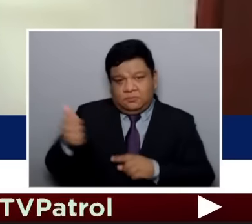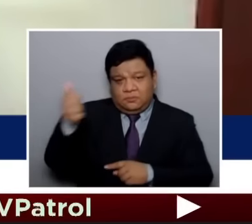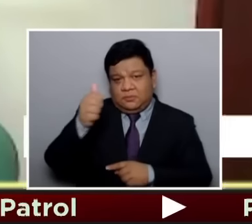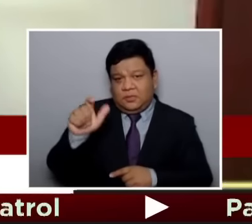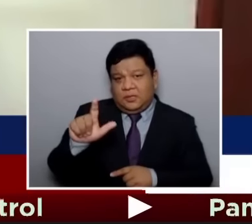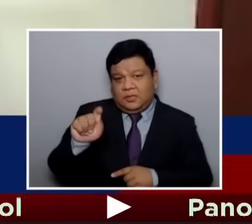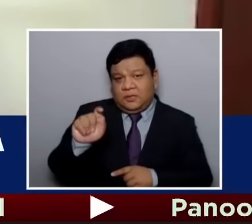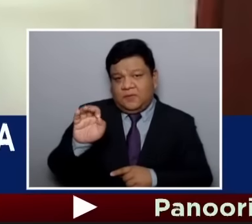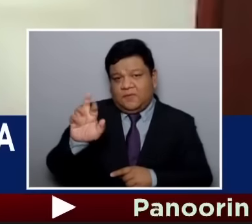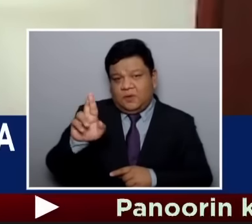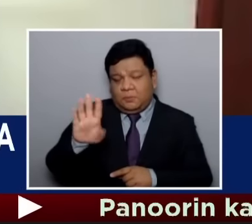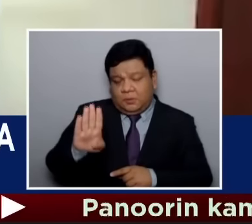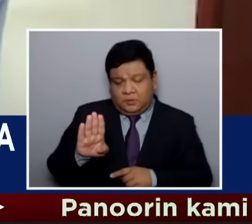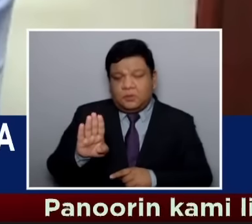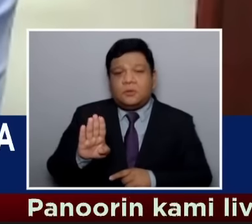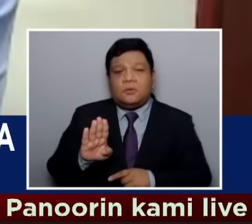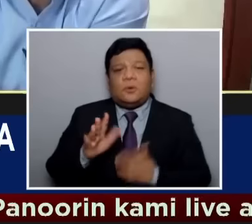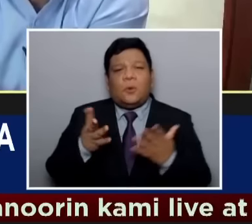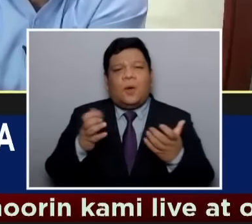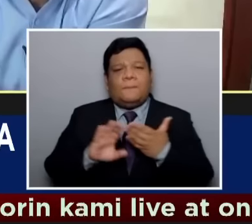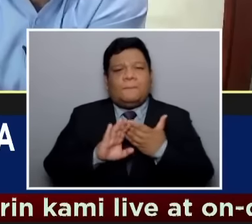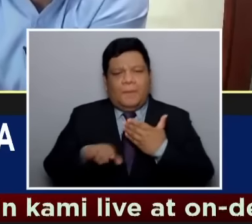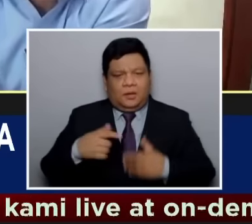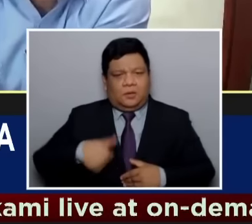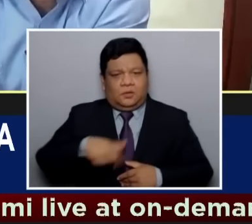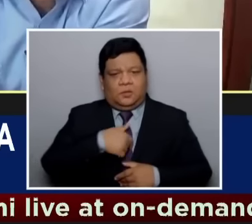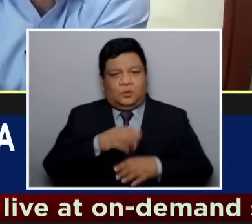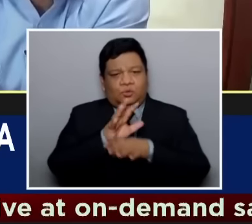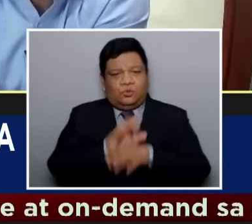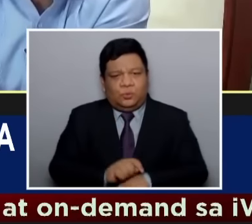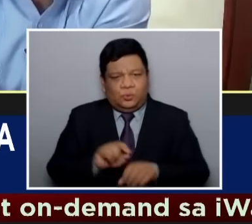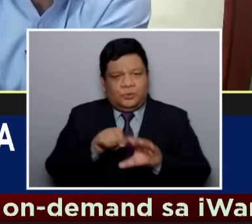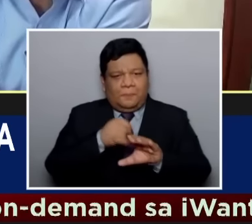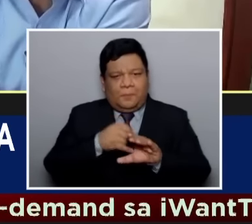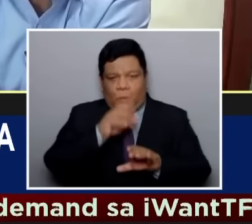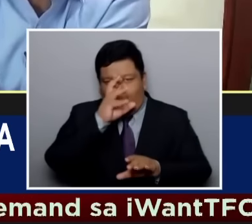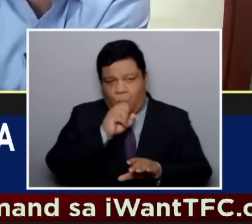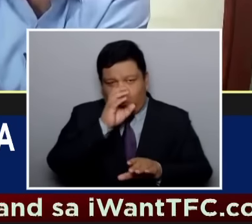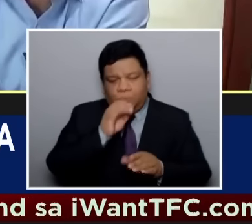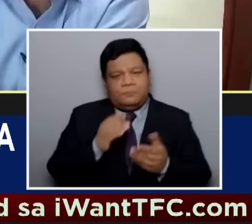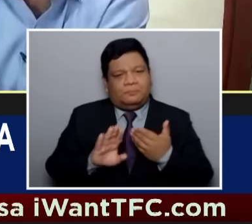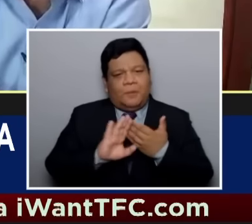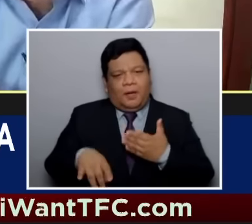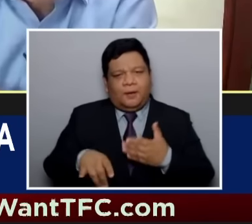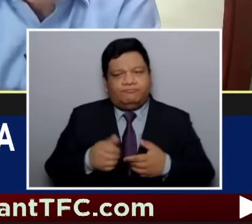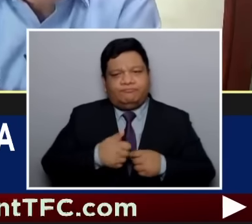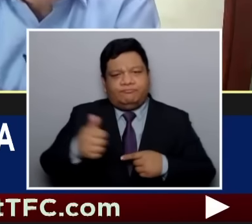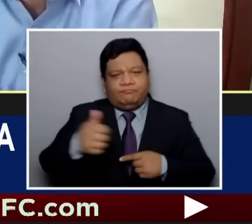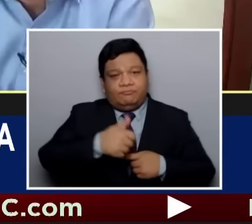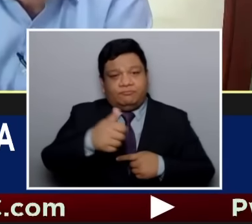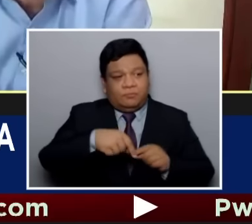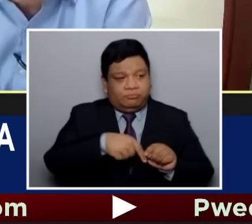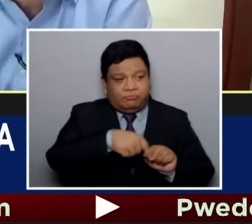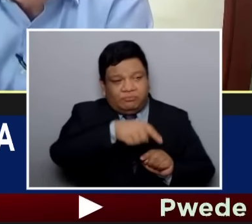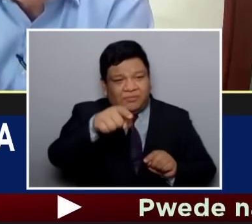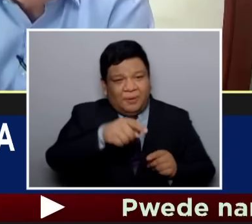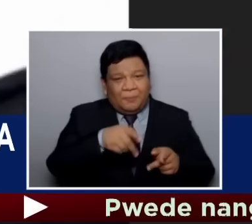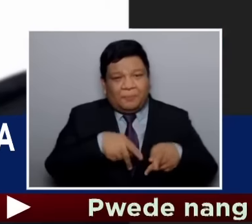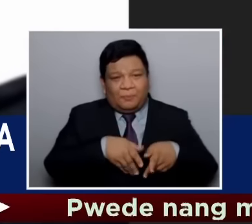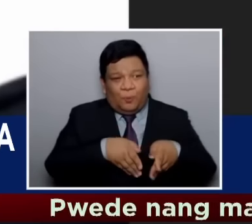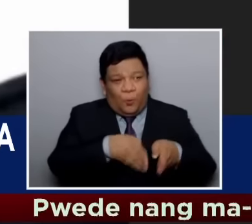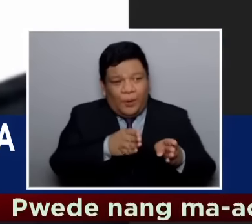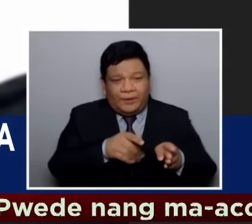LTFRB, yung ibalik kami sa aming mga rota. Kasi ho, ang dami pang rota namin na hindi pa